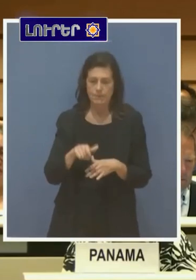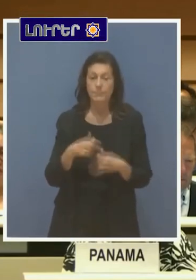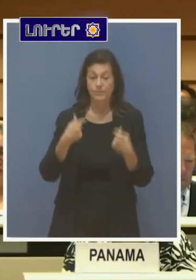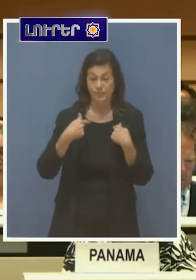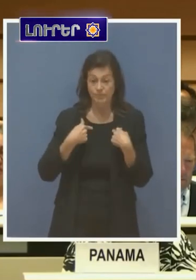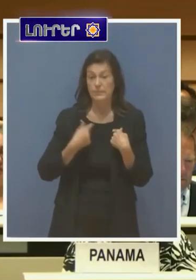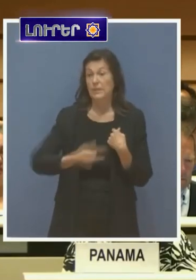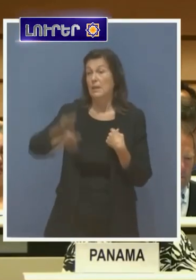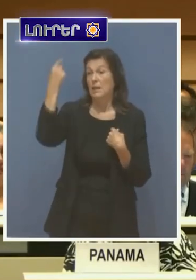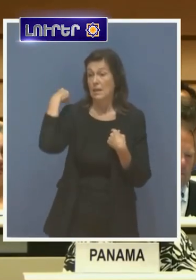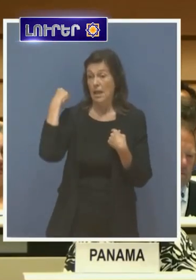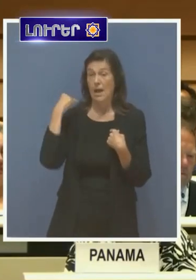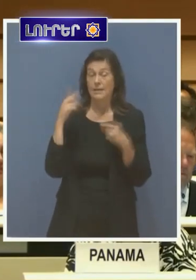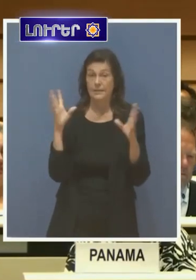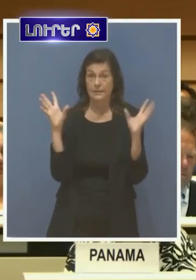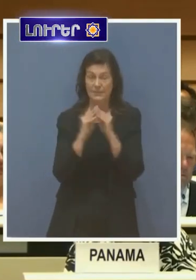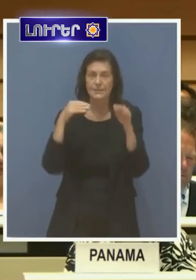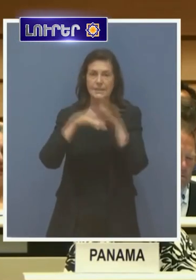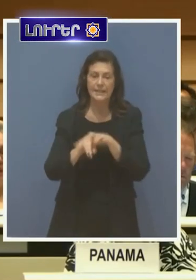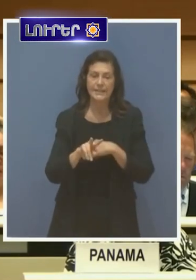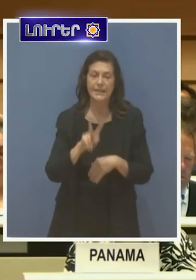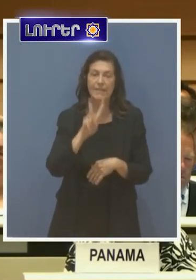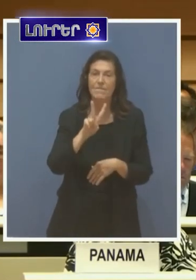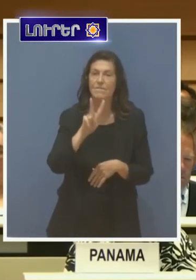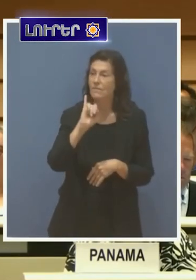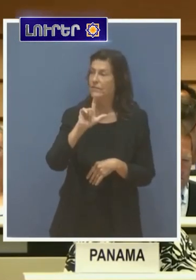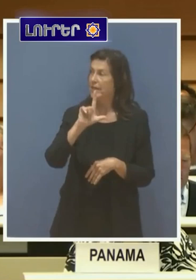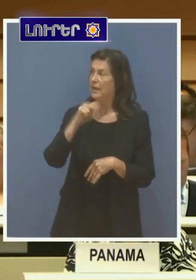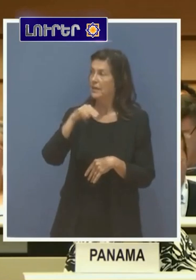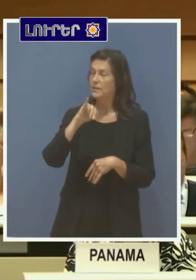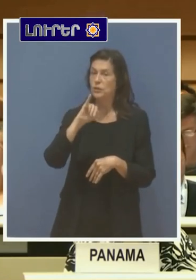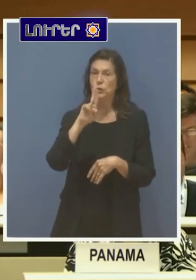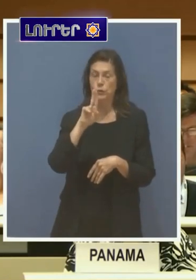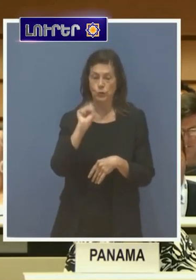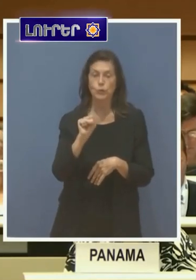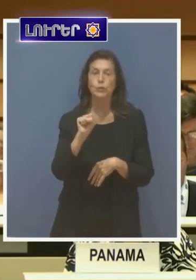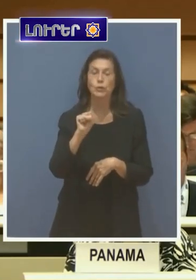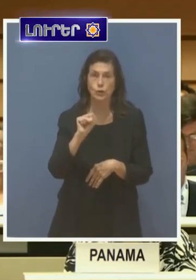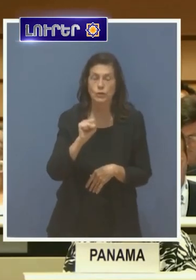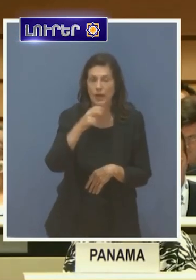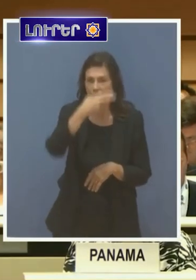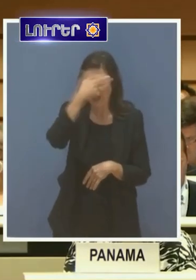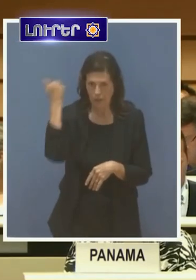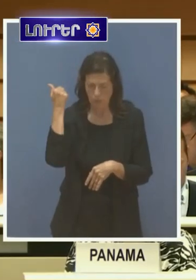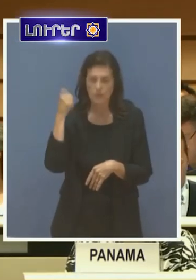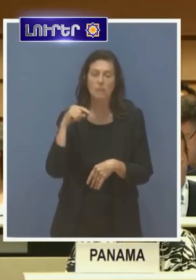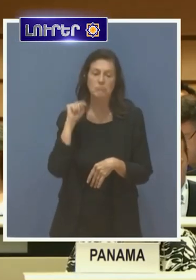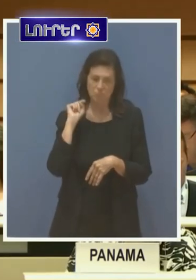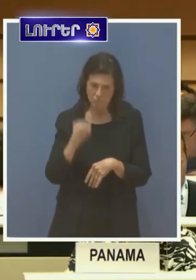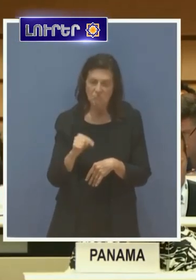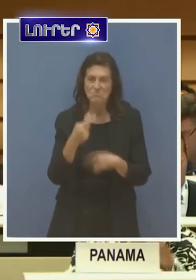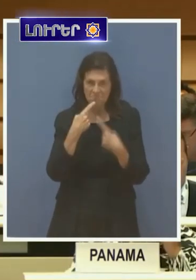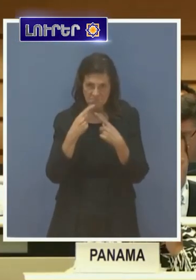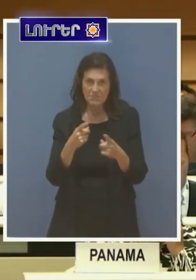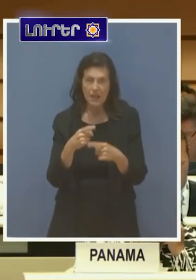հանրության ուշադրությունը օրինակի պաշտպանություն Արցախի բնիկ հայ բնակչության։ Ես կոչ կնեմ ձեր նախագահությունը, անդամ պետությունները